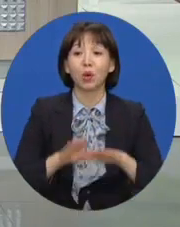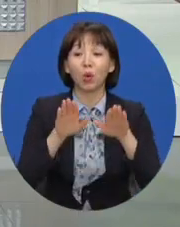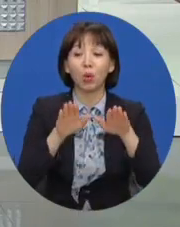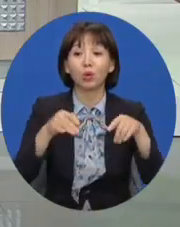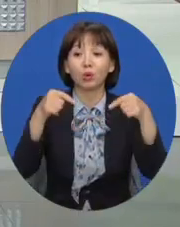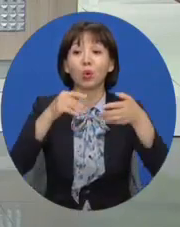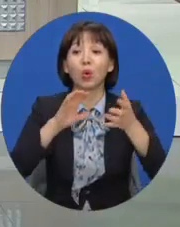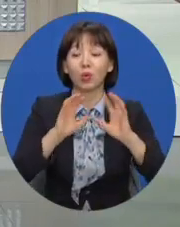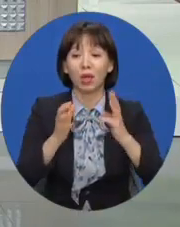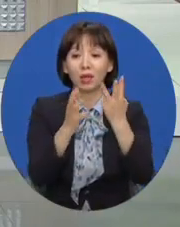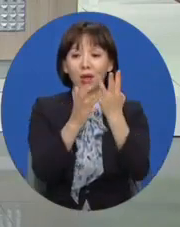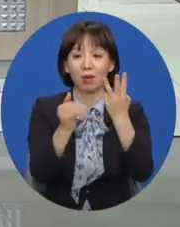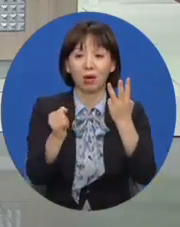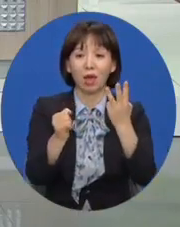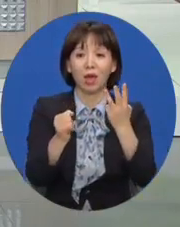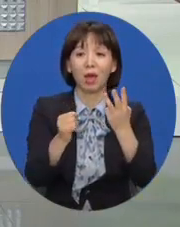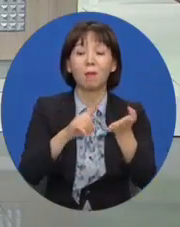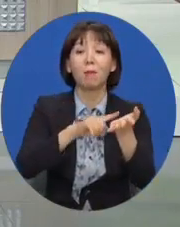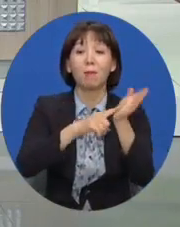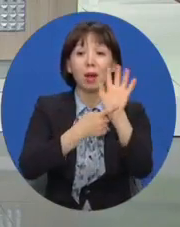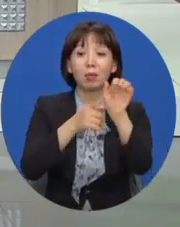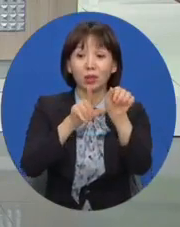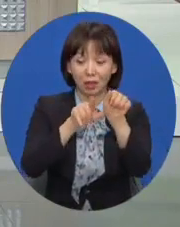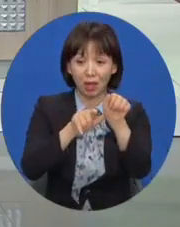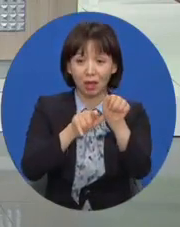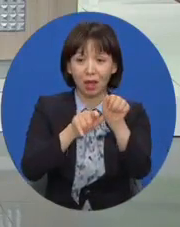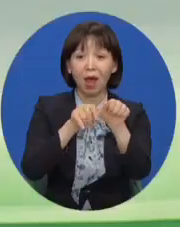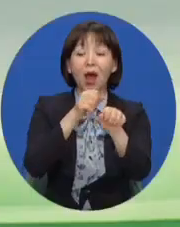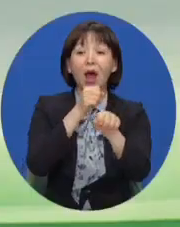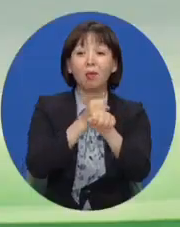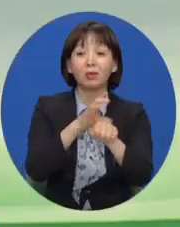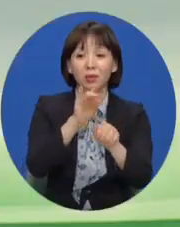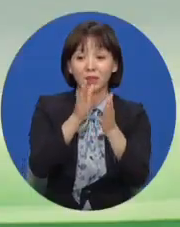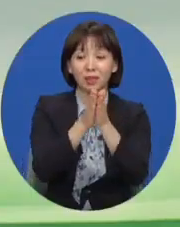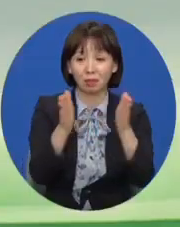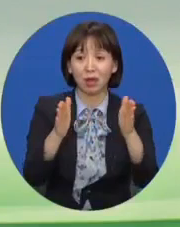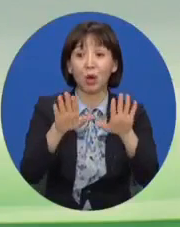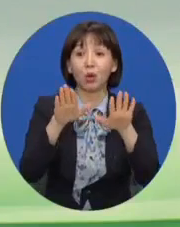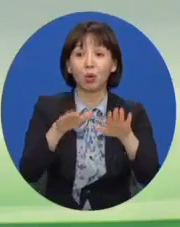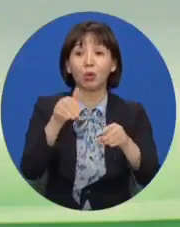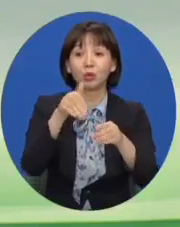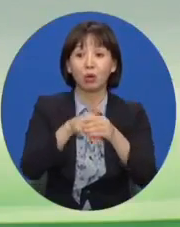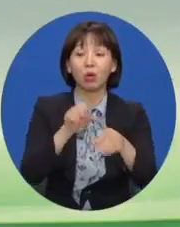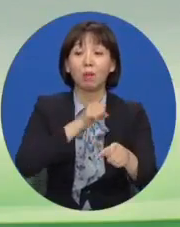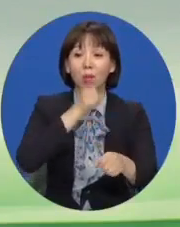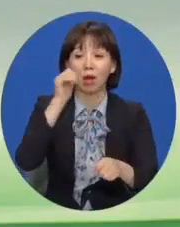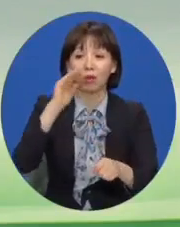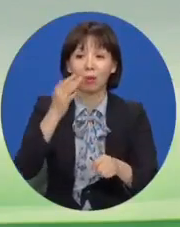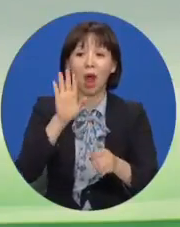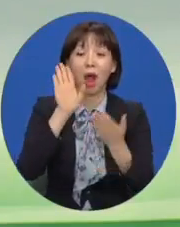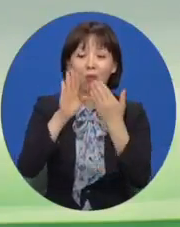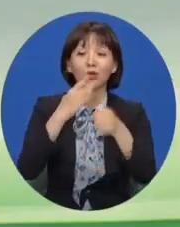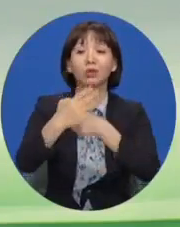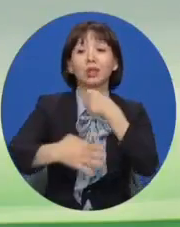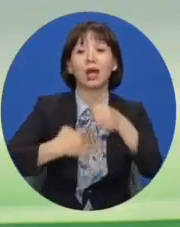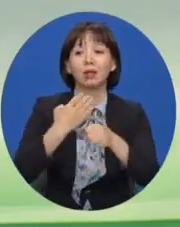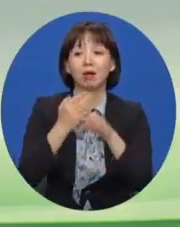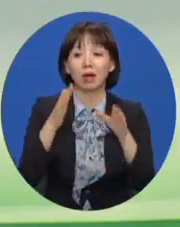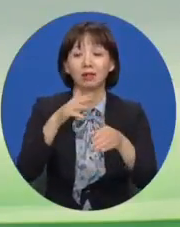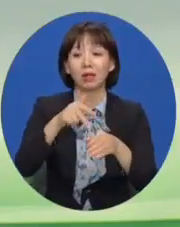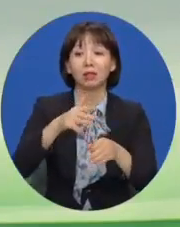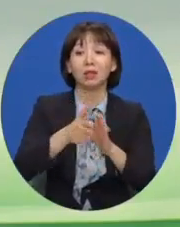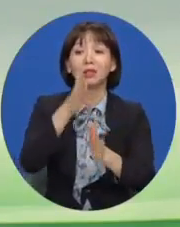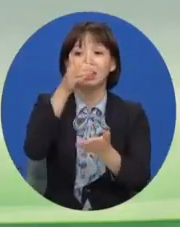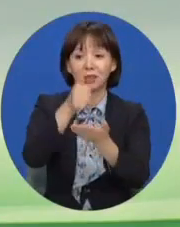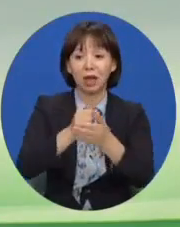토론에 세 분의 기조연설을 들으면서 시작을 하겠습니다. 이번 선거를 통해서 당선되시는 분께서는 이제 4년 동안